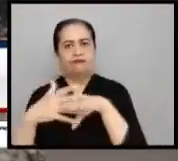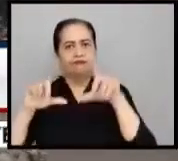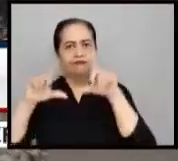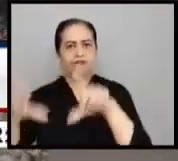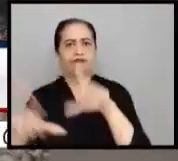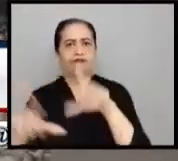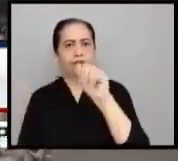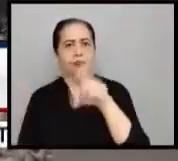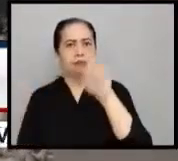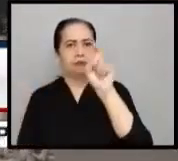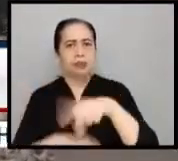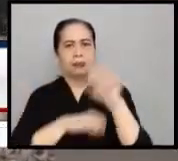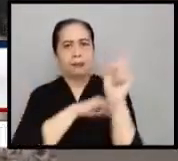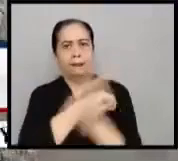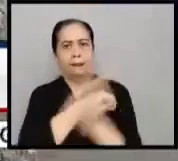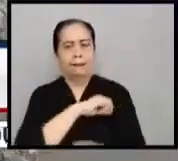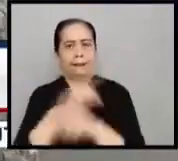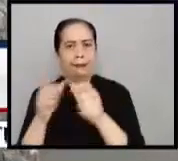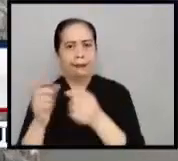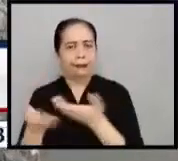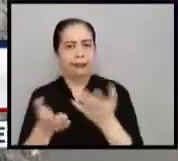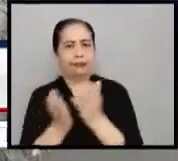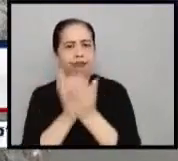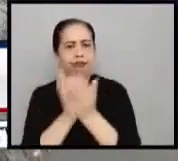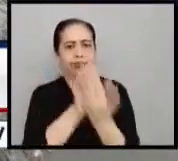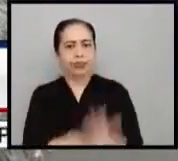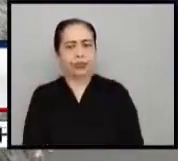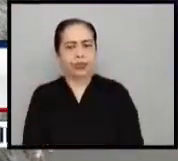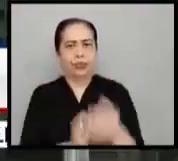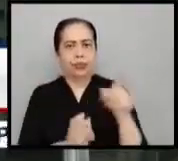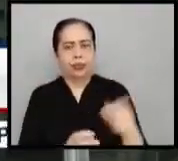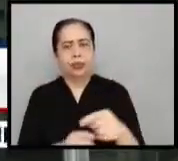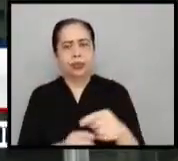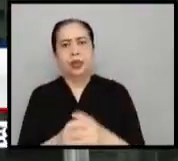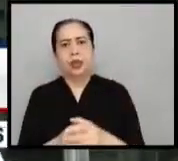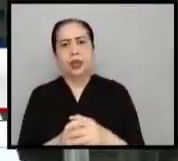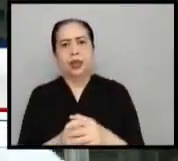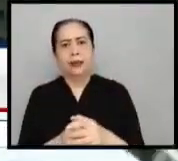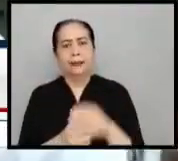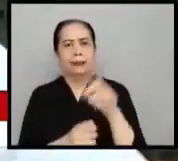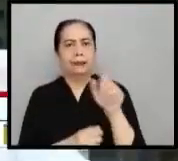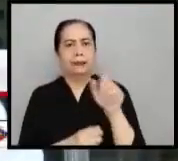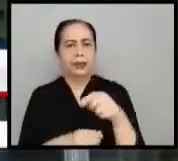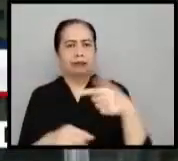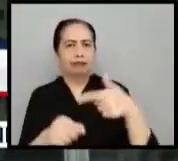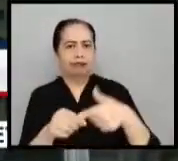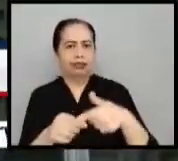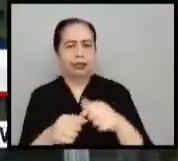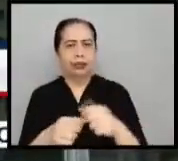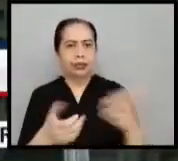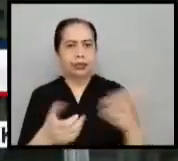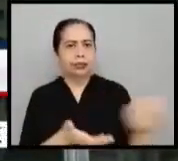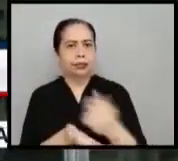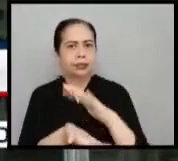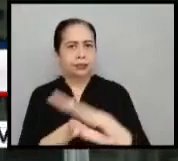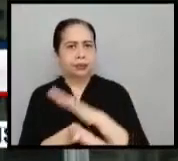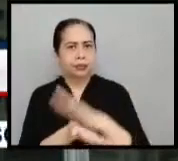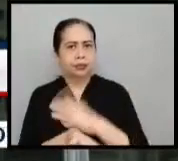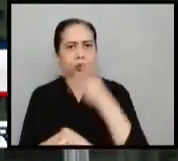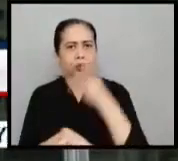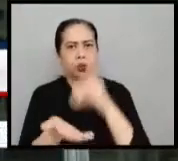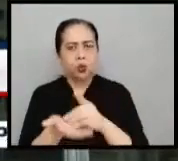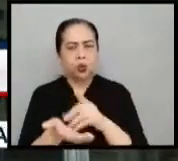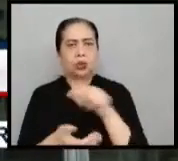managot sa oil spill na idinulot ng paglubog ng marine tanker Princess Empress. We will still gather all the affidavits, all the sworn